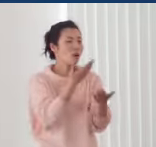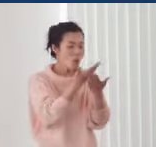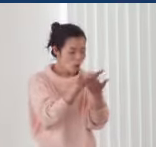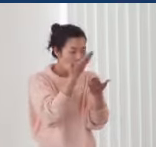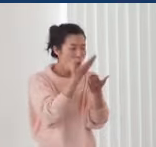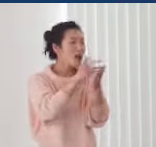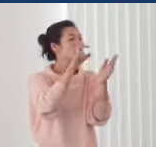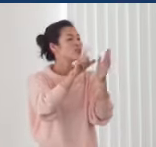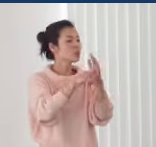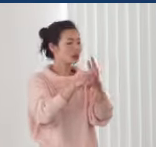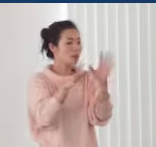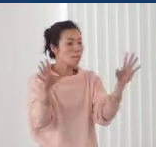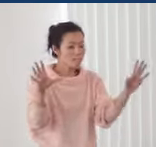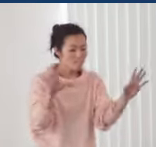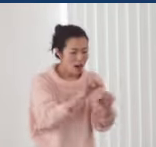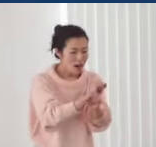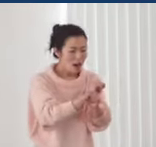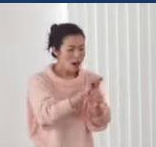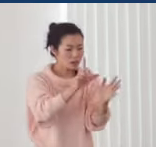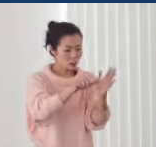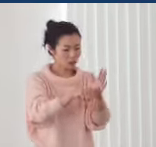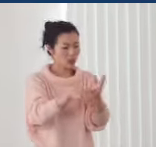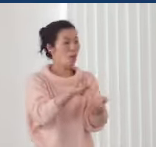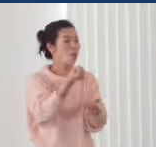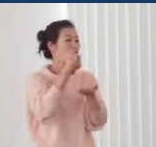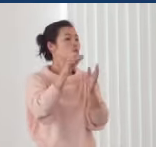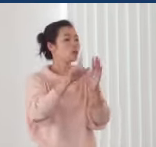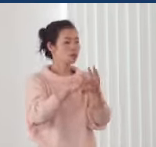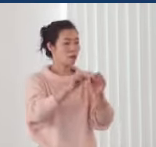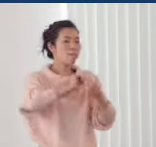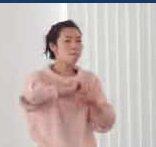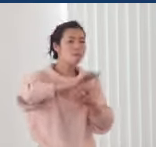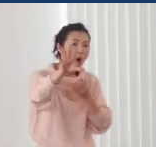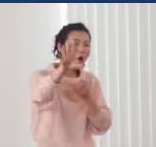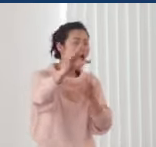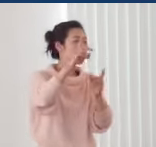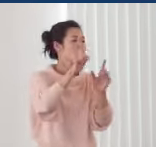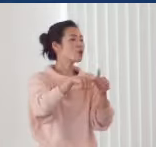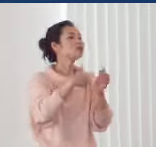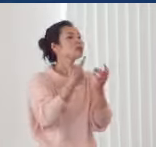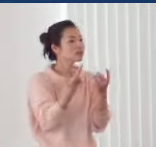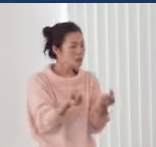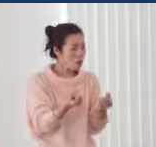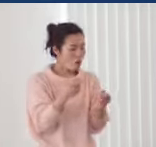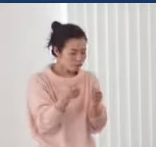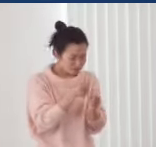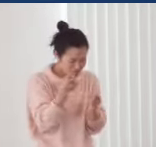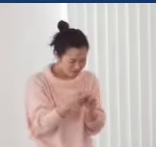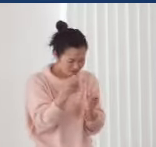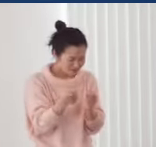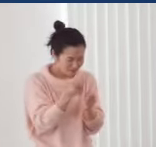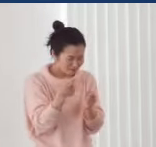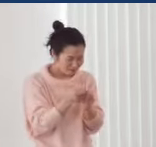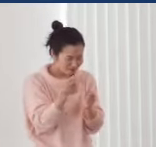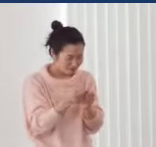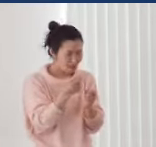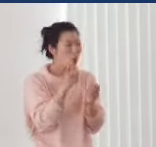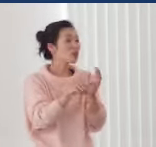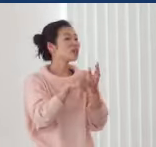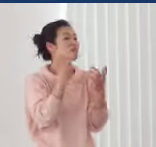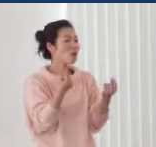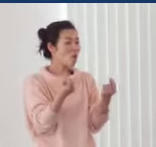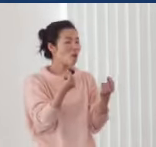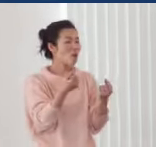時、失う時、保つ時、放つ時、裂く時、縫う時、黙する時、語る